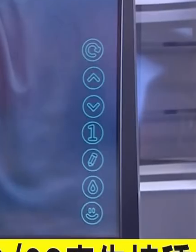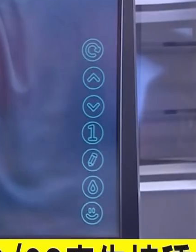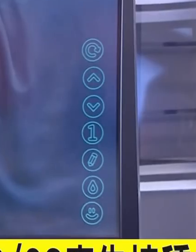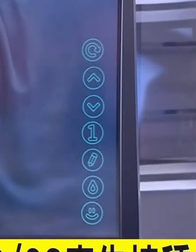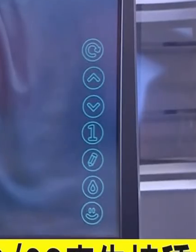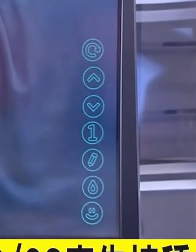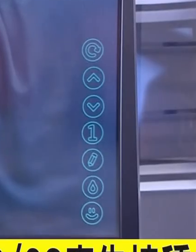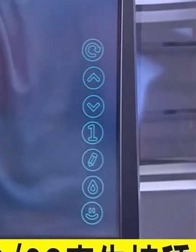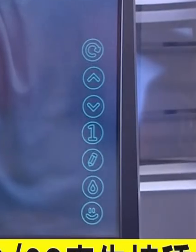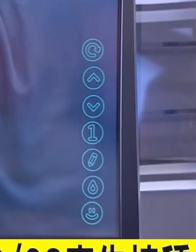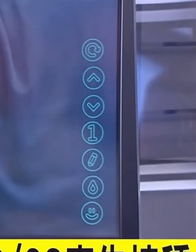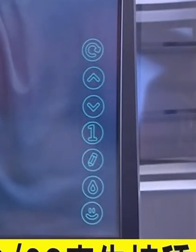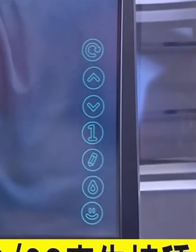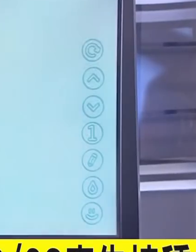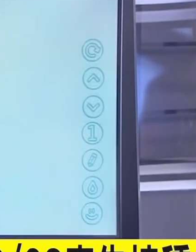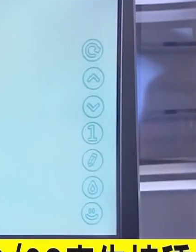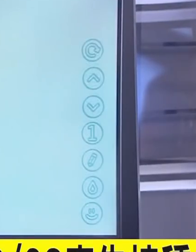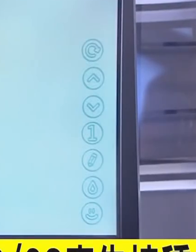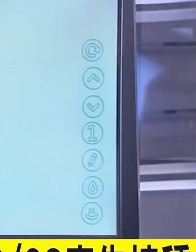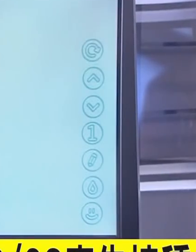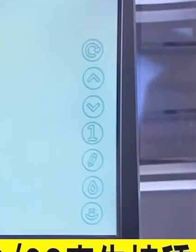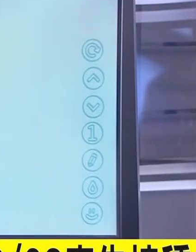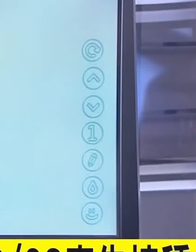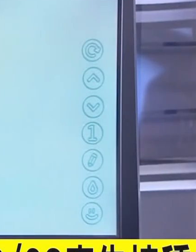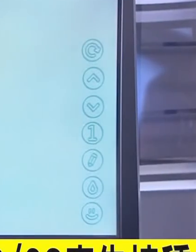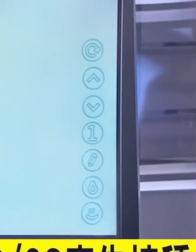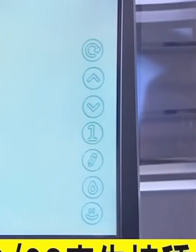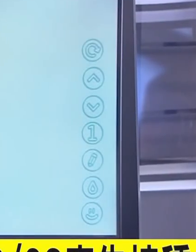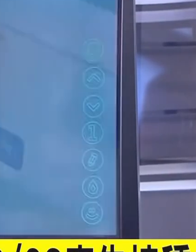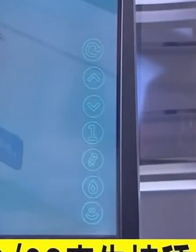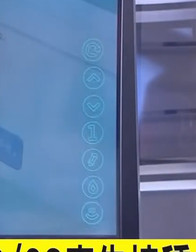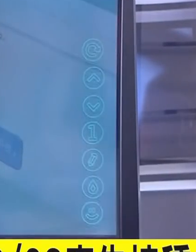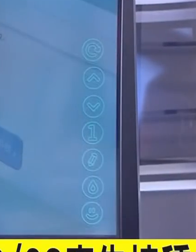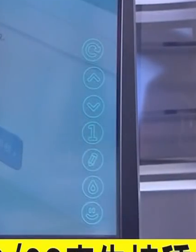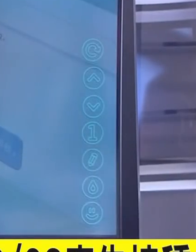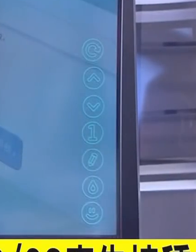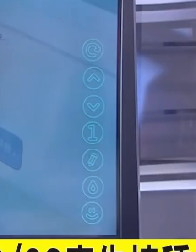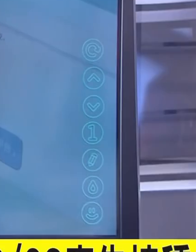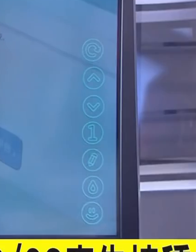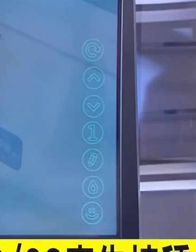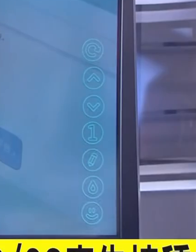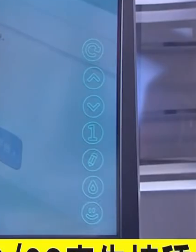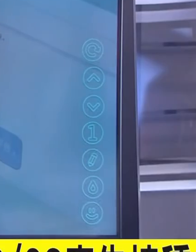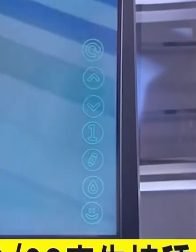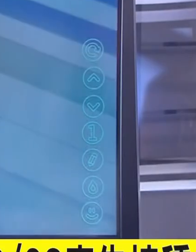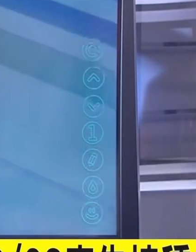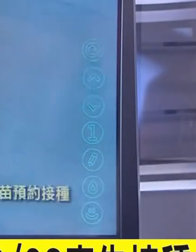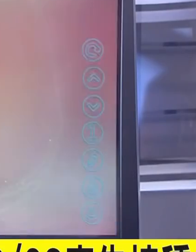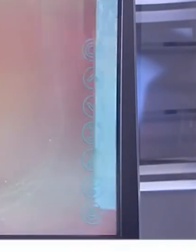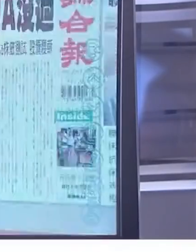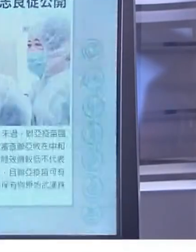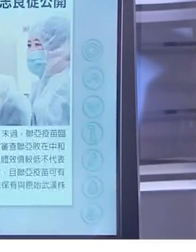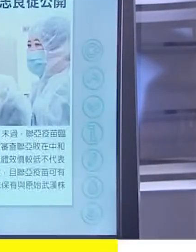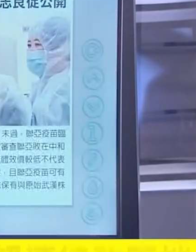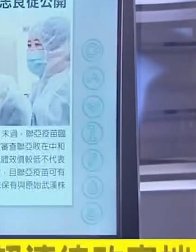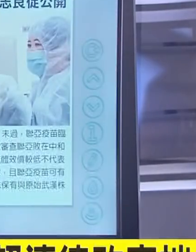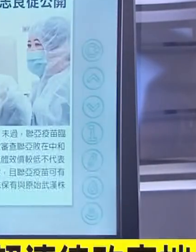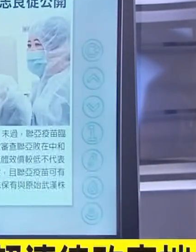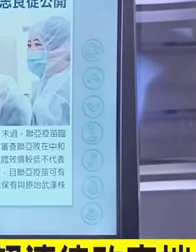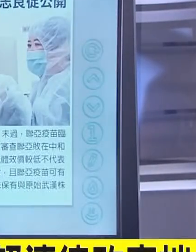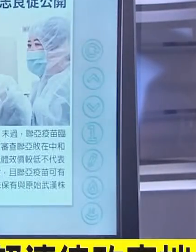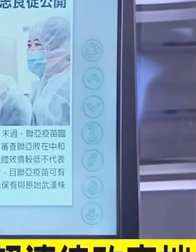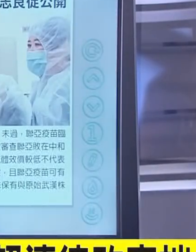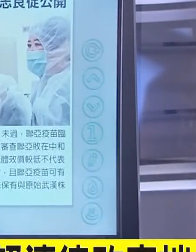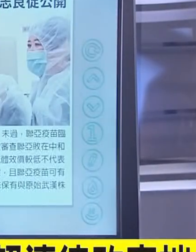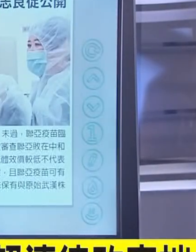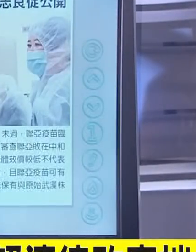而因为这次呢，连亚的 EUA 没有过，所以赖清德副总统也改登记高端疫苗。好，不过现在呢，连亚他们要提出